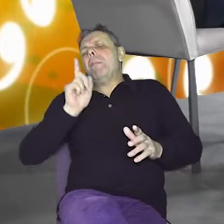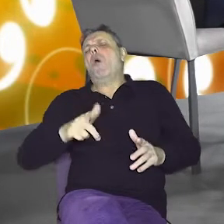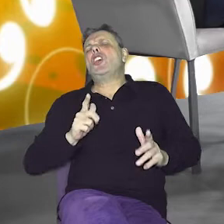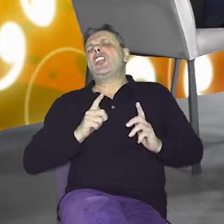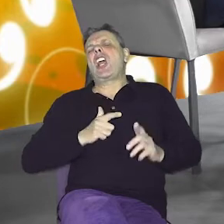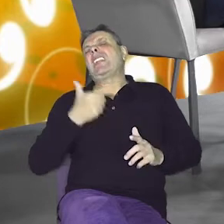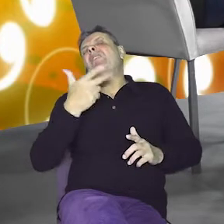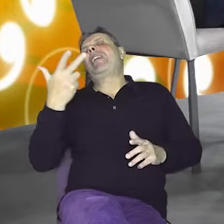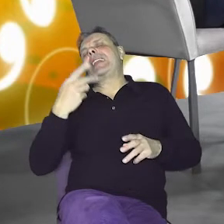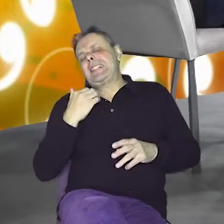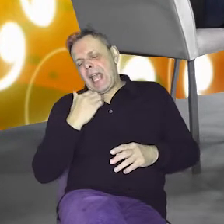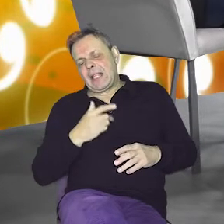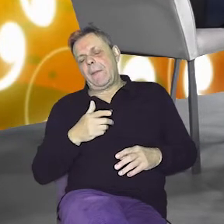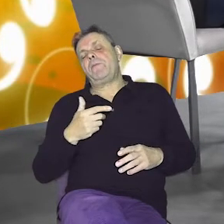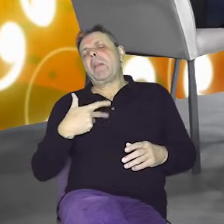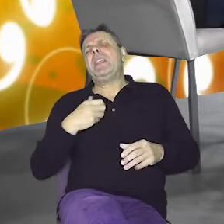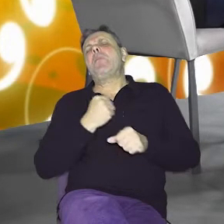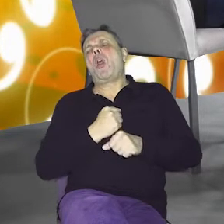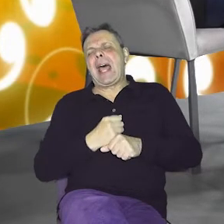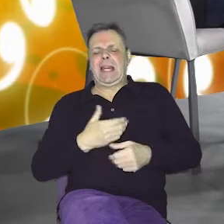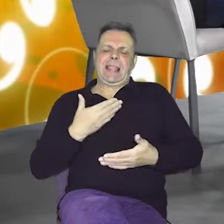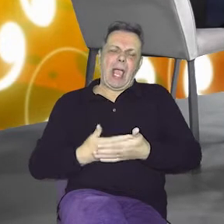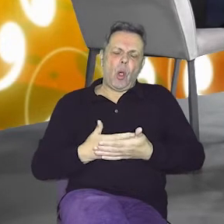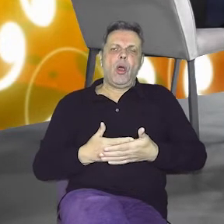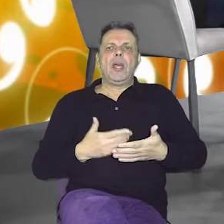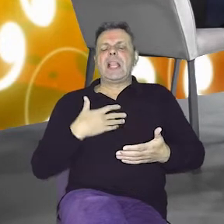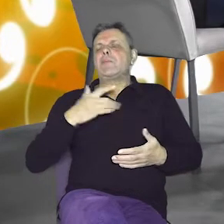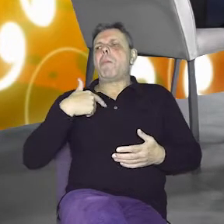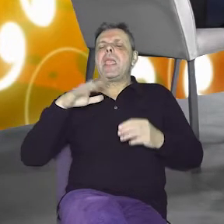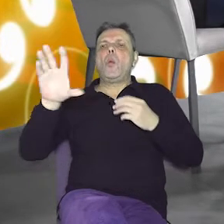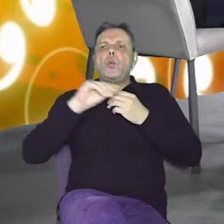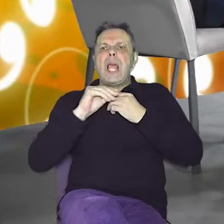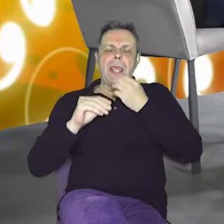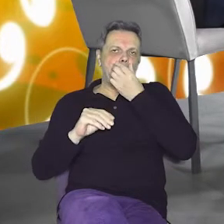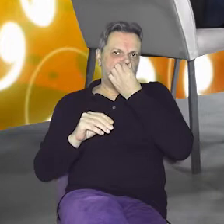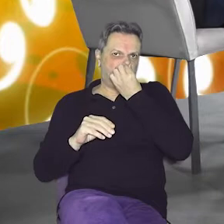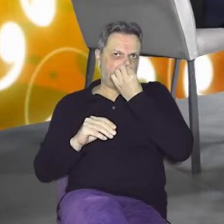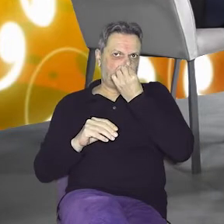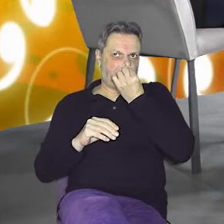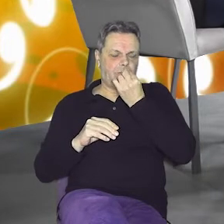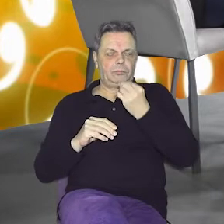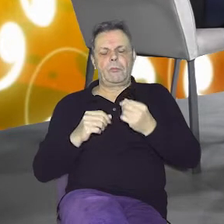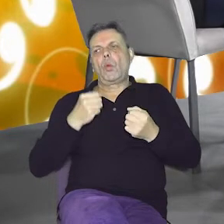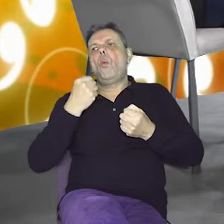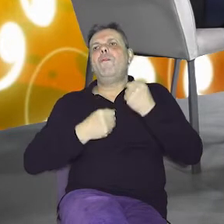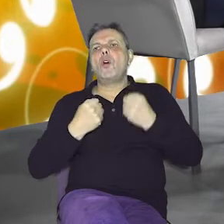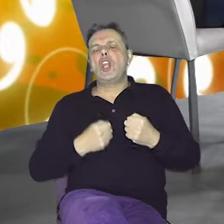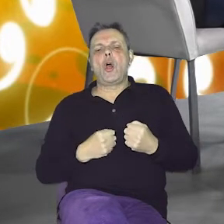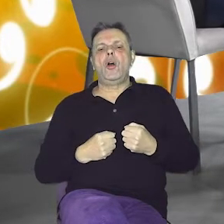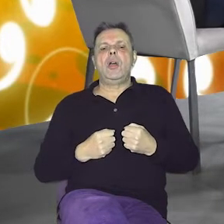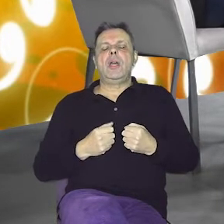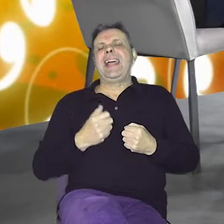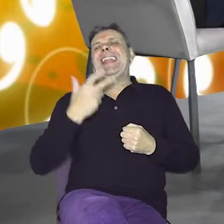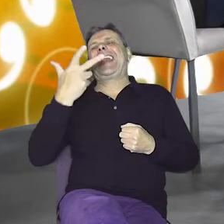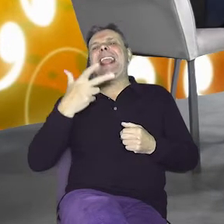slučaju. Ono što smo mi radili smo to da smo uzeli u vozilo sanitetskog prijevoza po